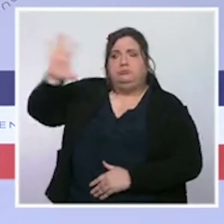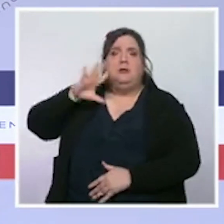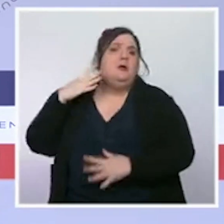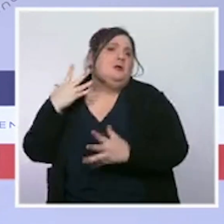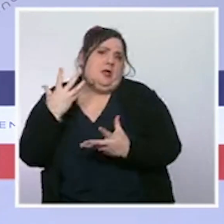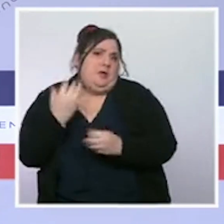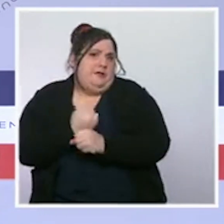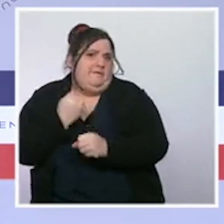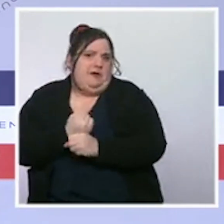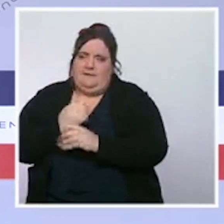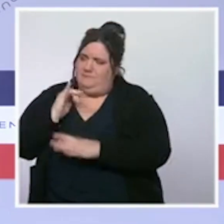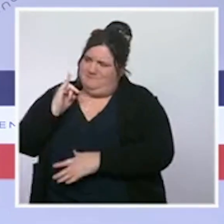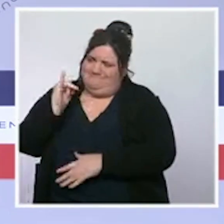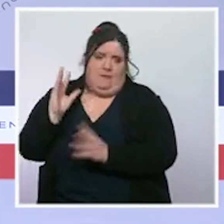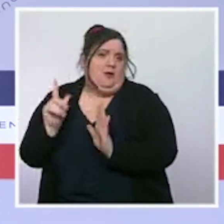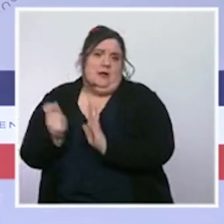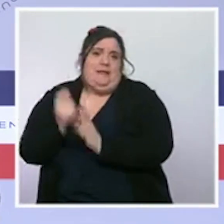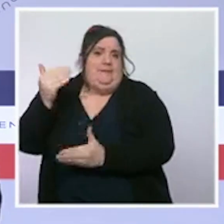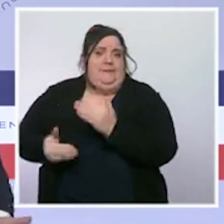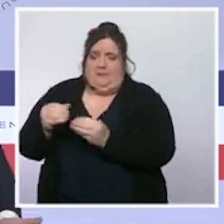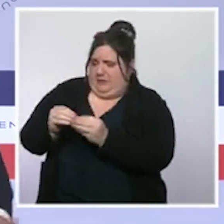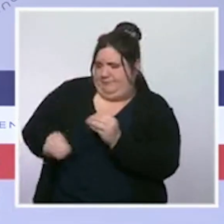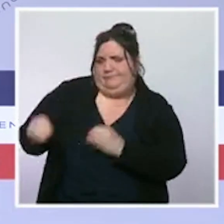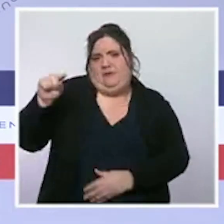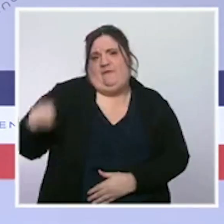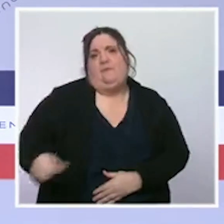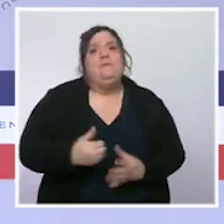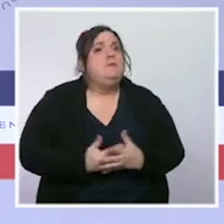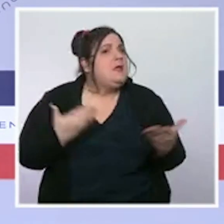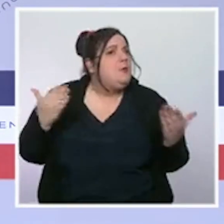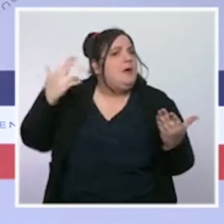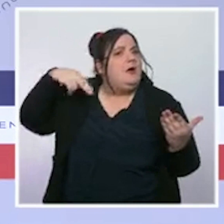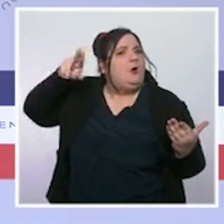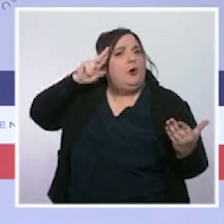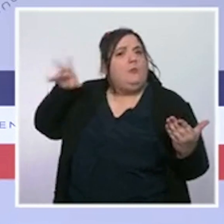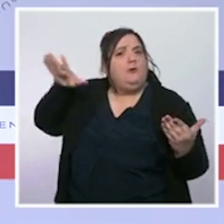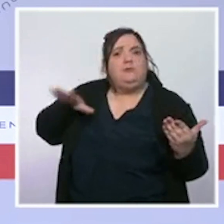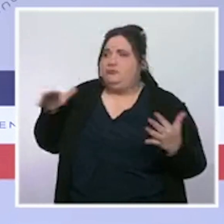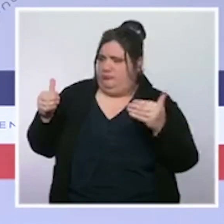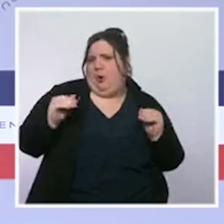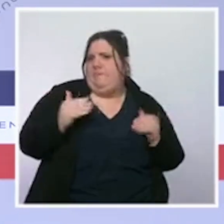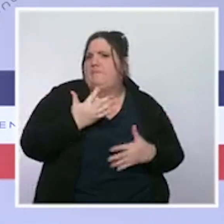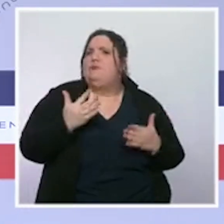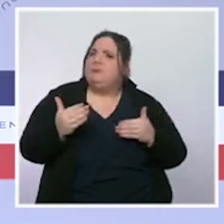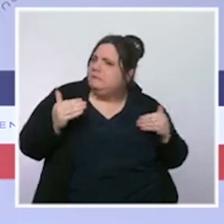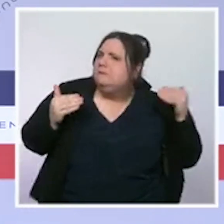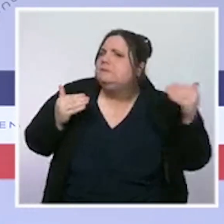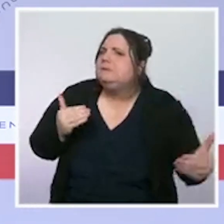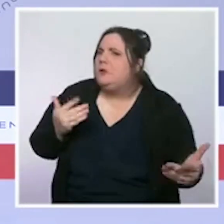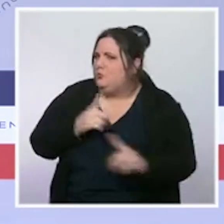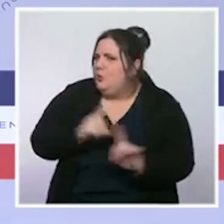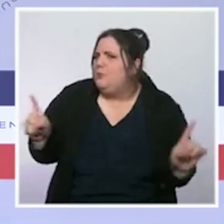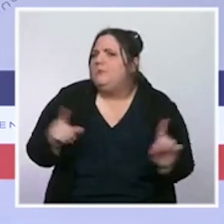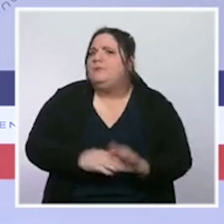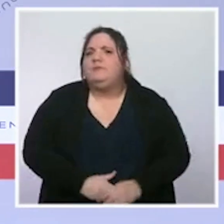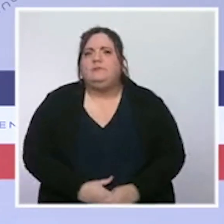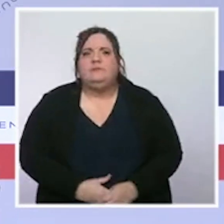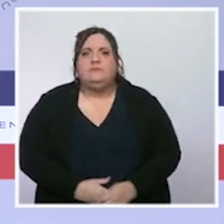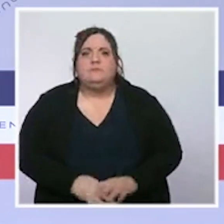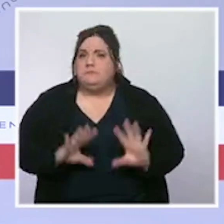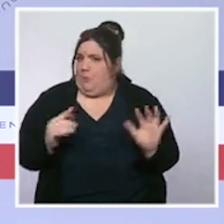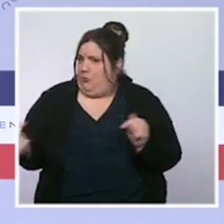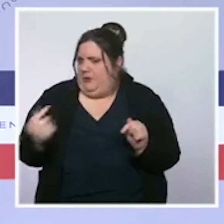plutôt à la retraite que chez la totalité ou la quasi-totalité des pays de la zone euro. Ce débat, je disais, il est normal, ce débat il